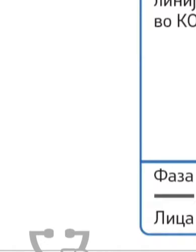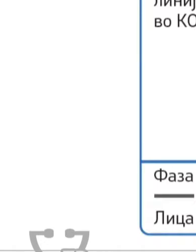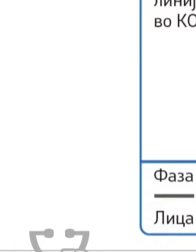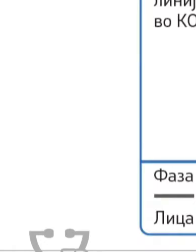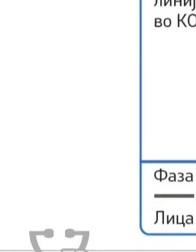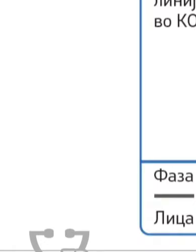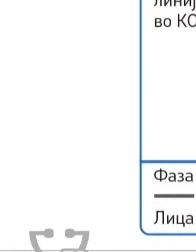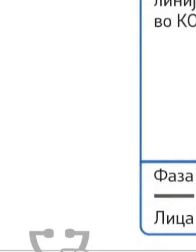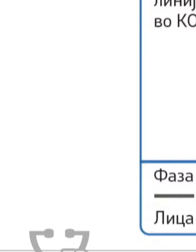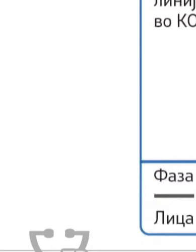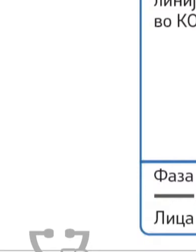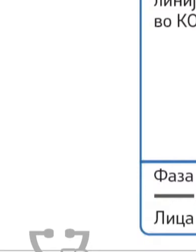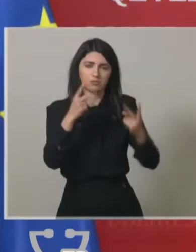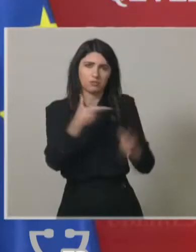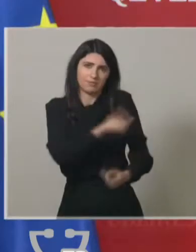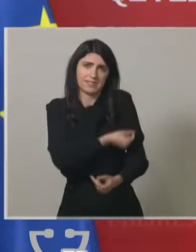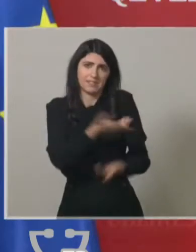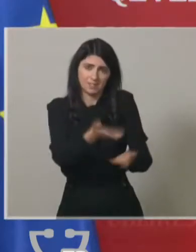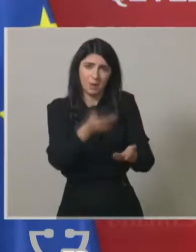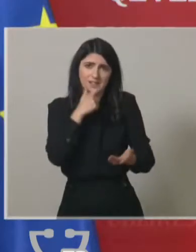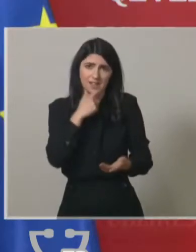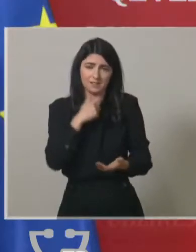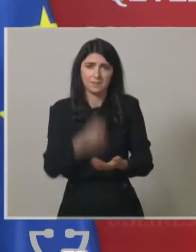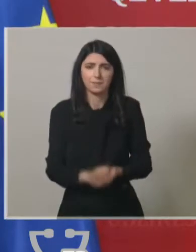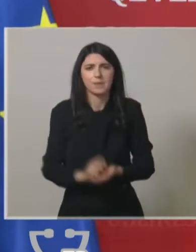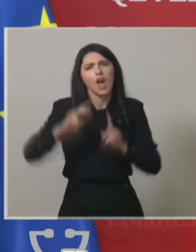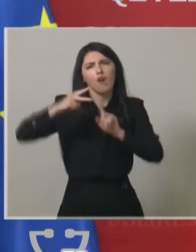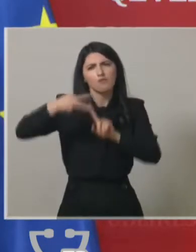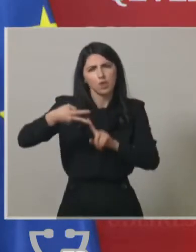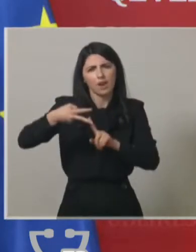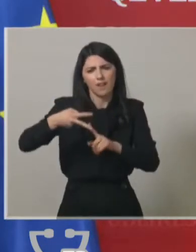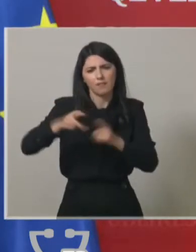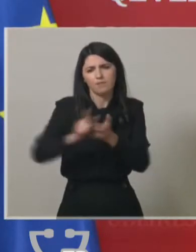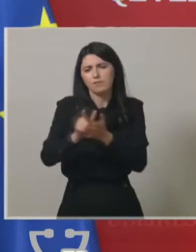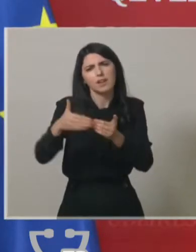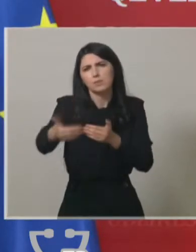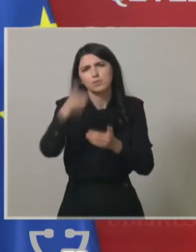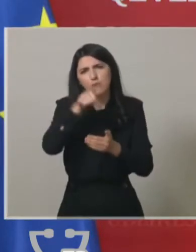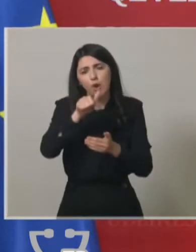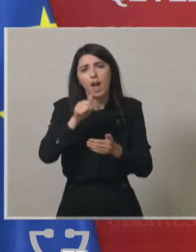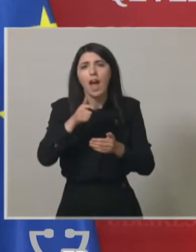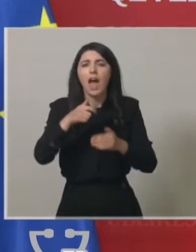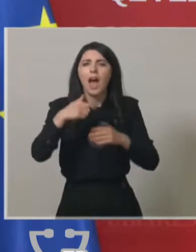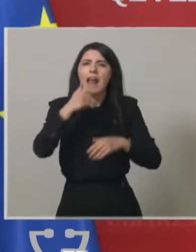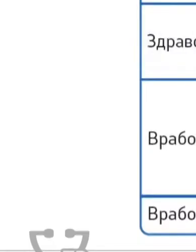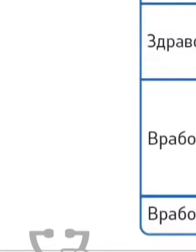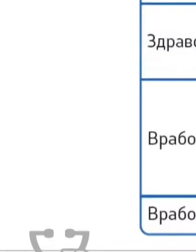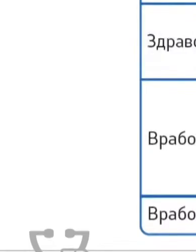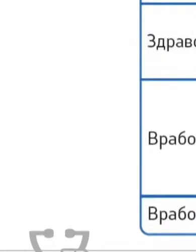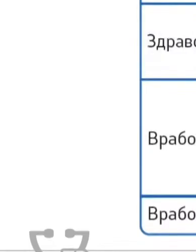оваа приоритетна група. Во втората фаза се вакцинираат лицата постари од 65